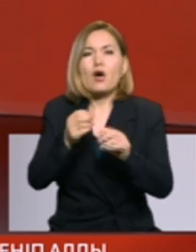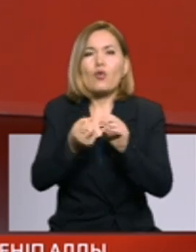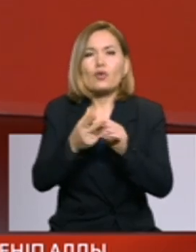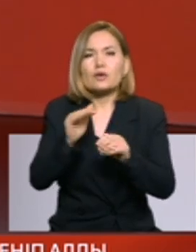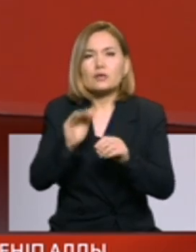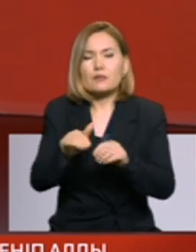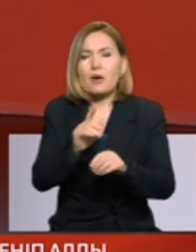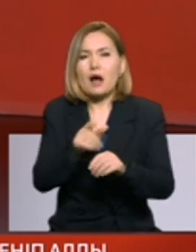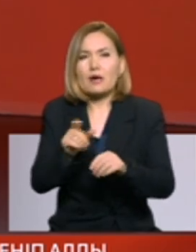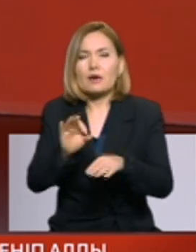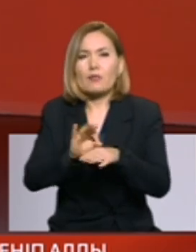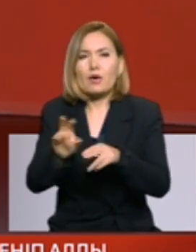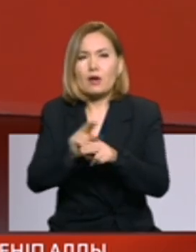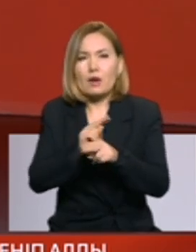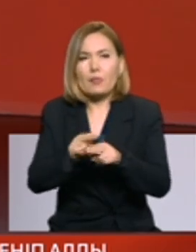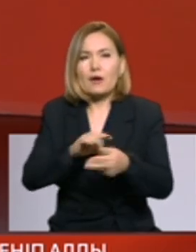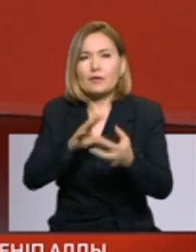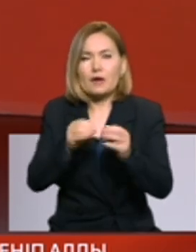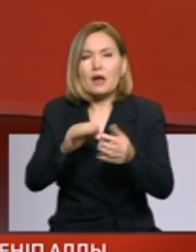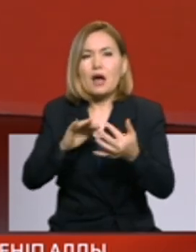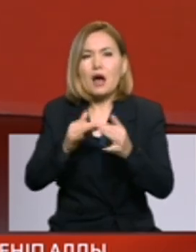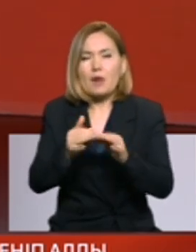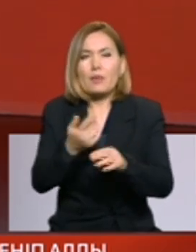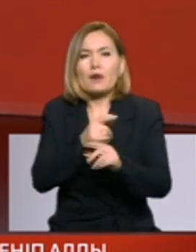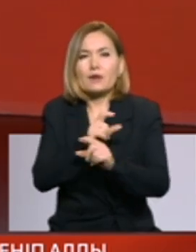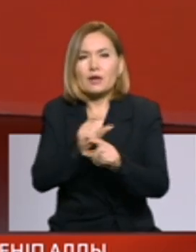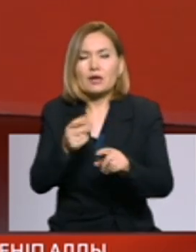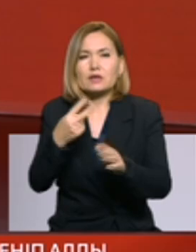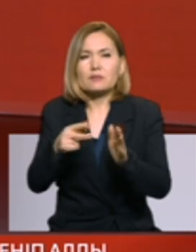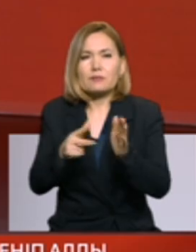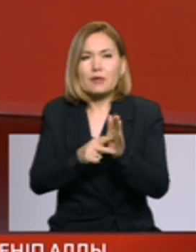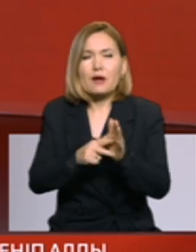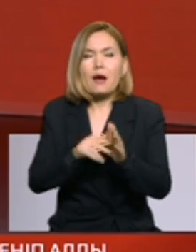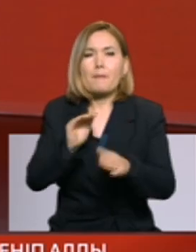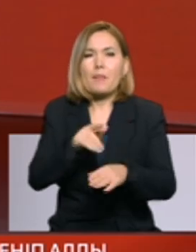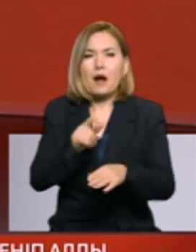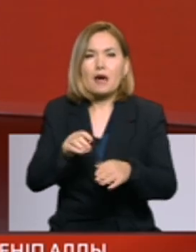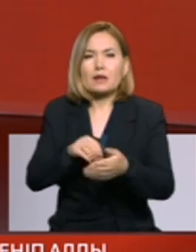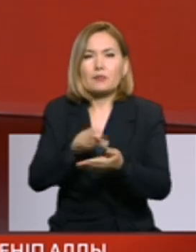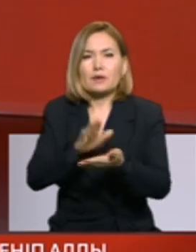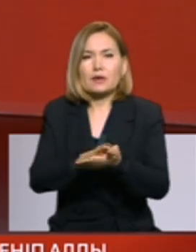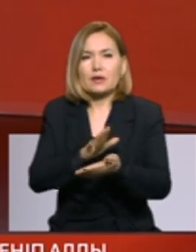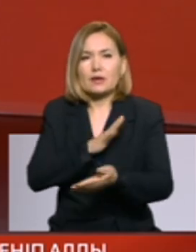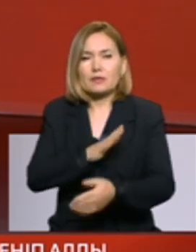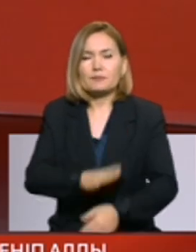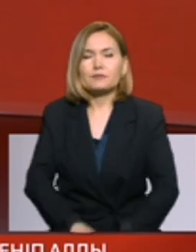мың науқас қаралады. Ал Манкенттегі ауыл амбулаториясына 28 мың адам тіркелген.